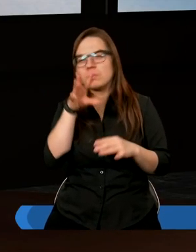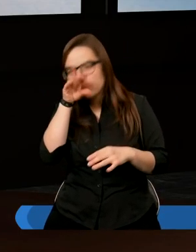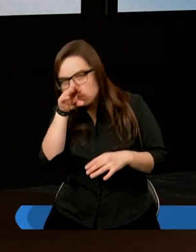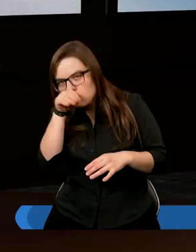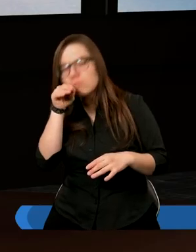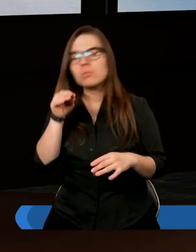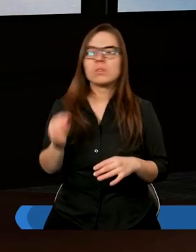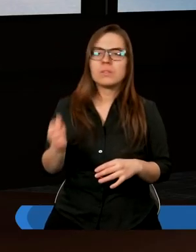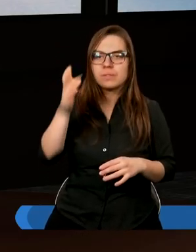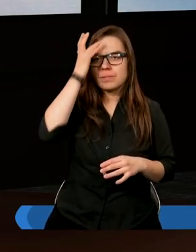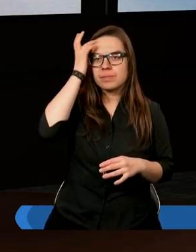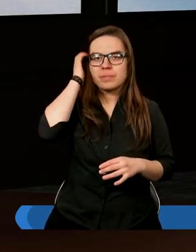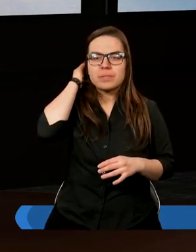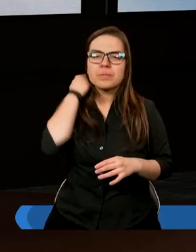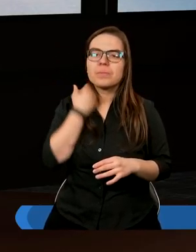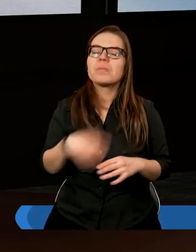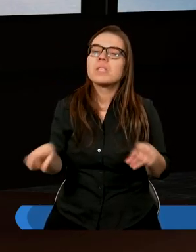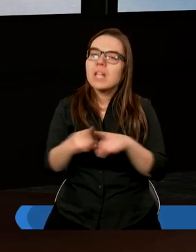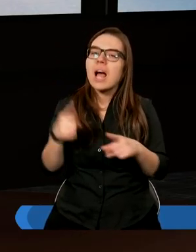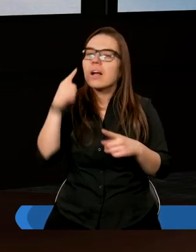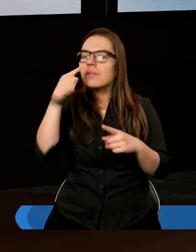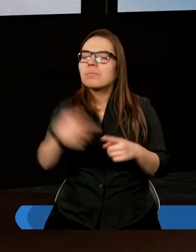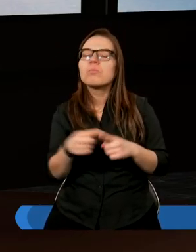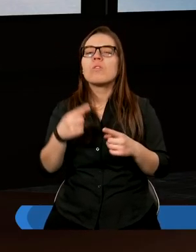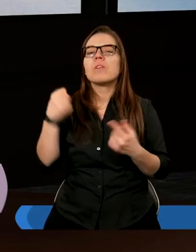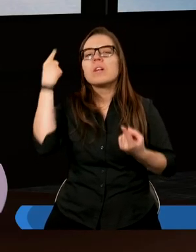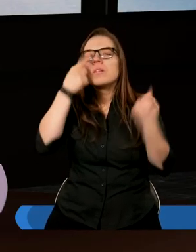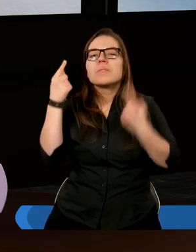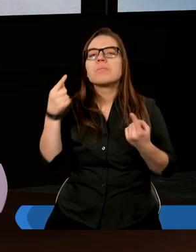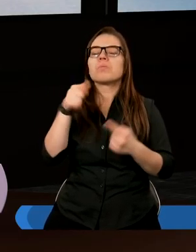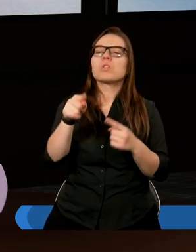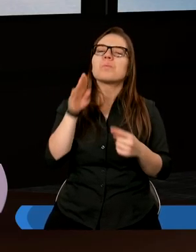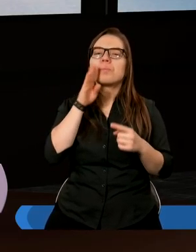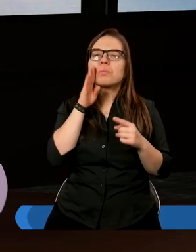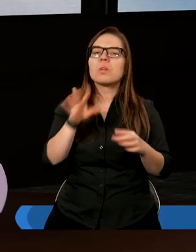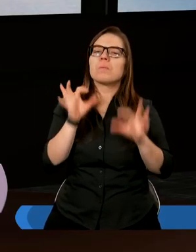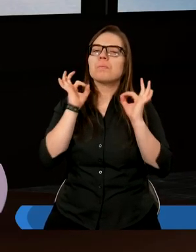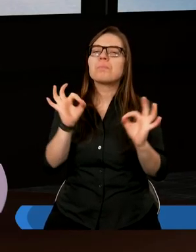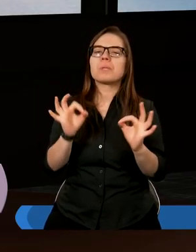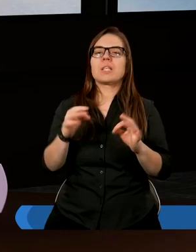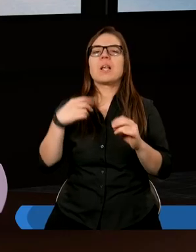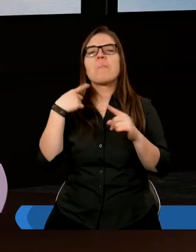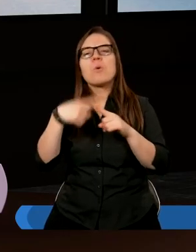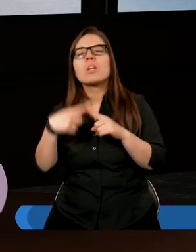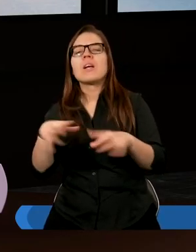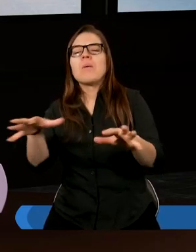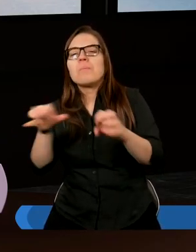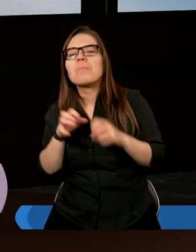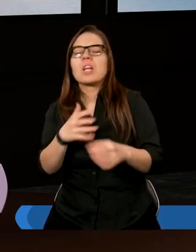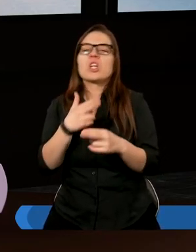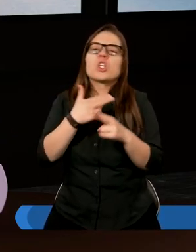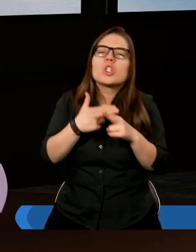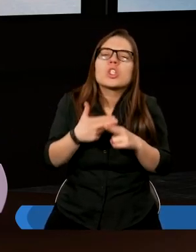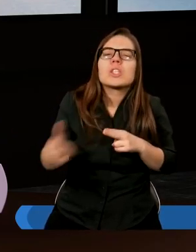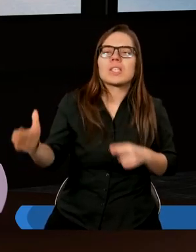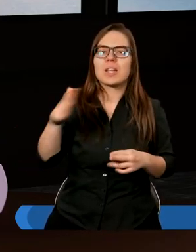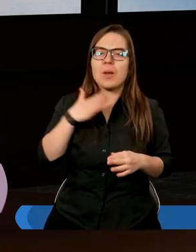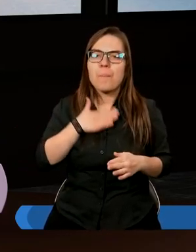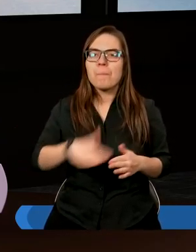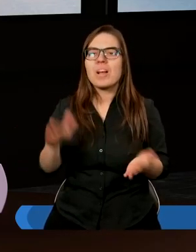myśleć też powinni o tym, co poczciwe, co sprawiedliwe, co prawdziwe, co czyste, miłe,